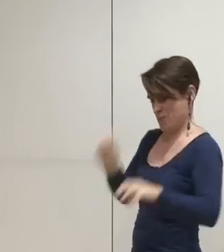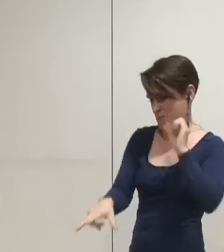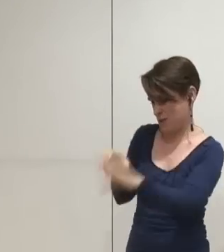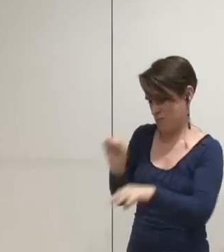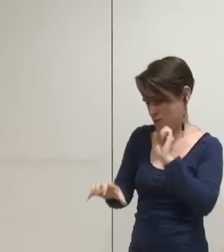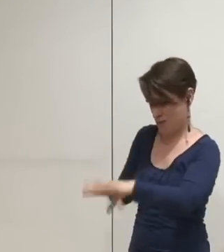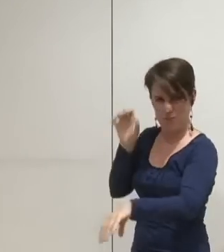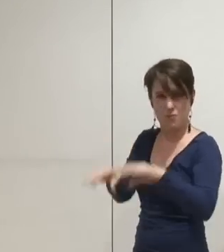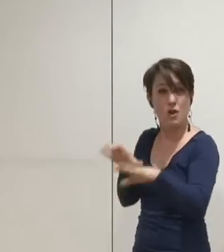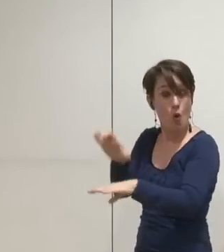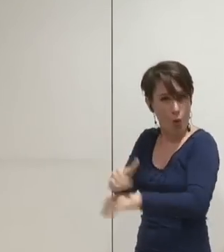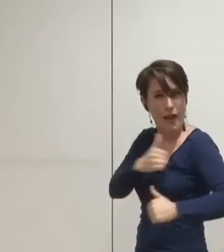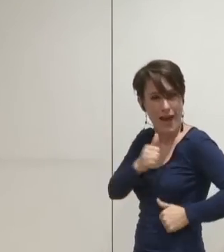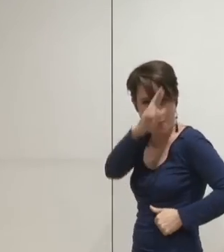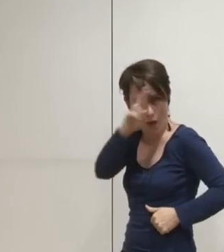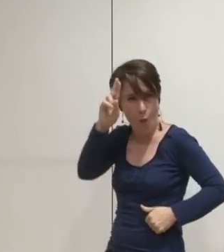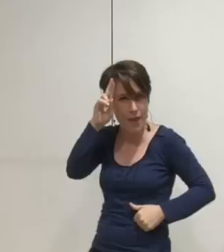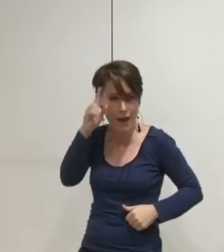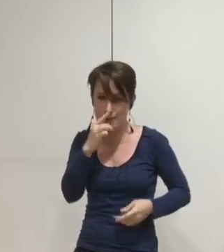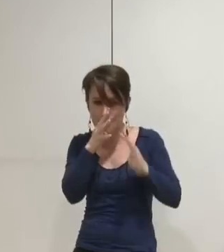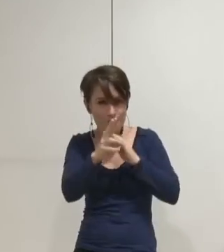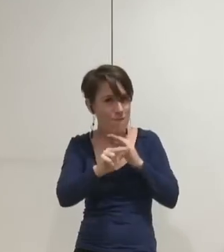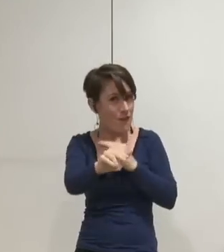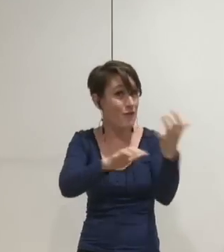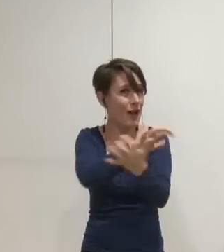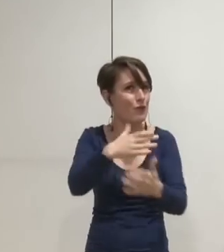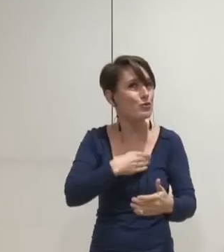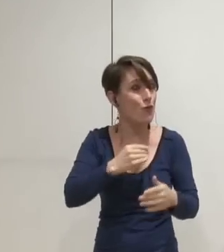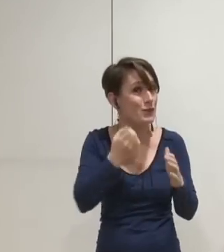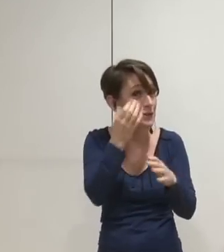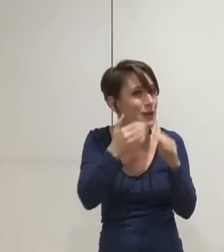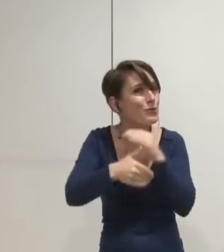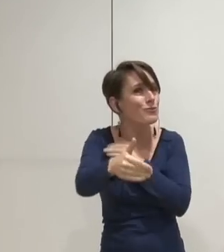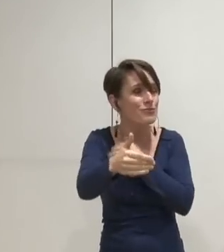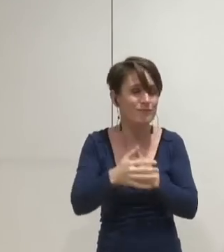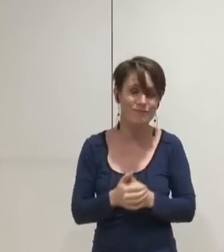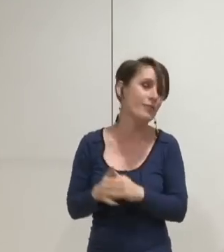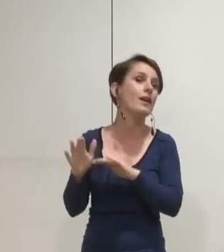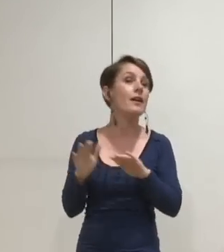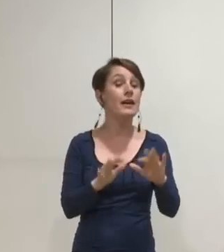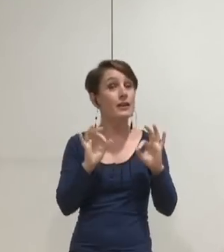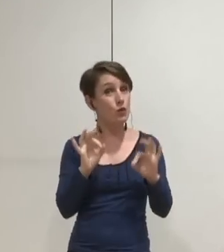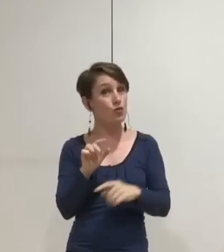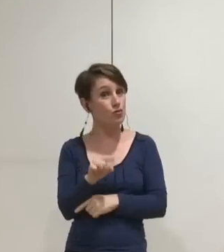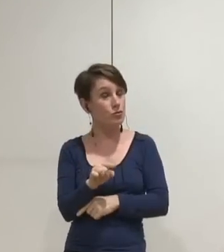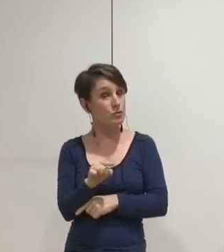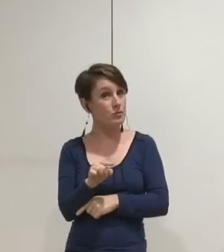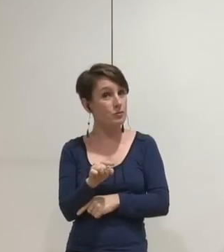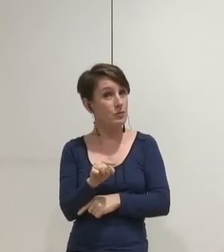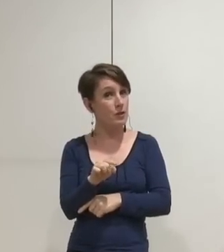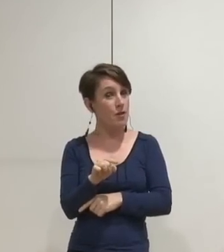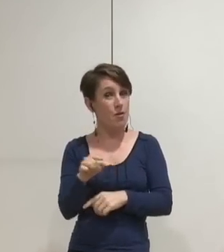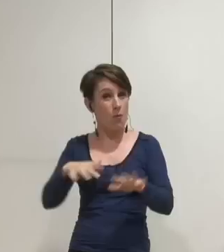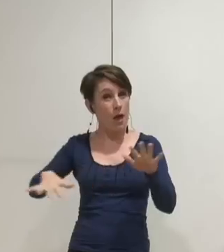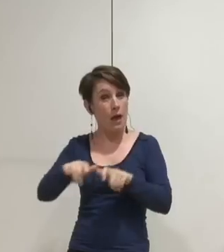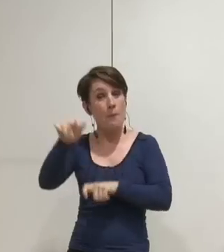française la vérité sur la journée des Tuil c'est aussi qu'au-delà du symbole ce soulèvement populaire a été en partie en partie orchestré par les